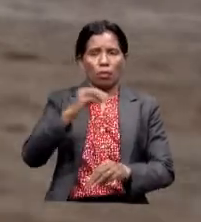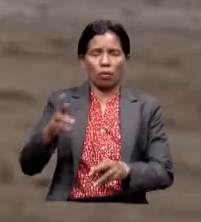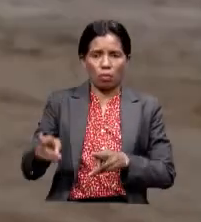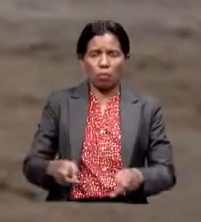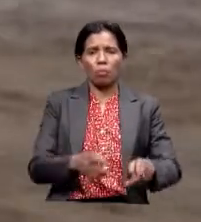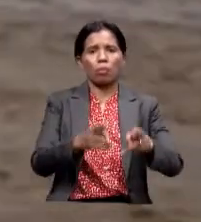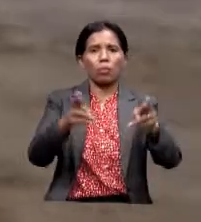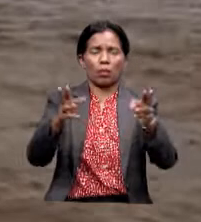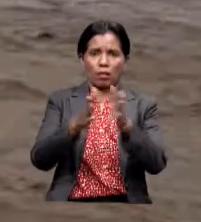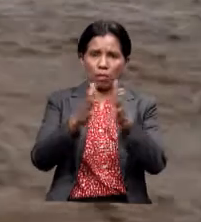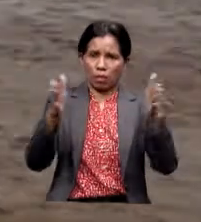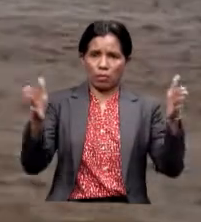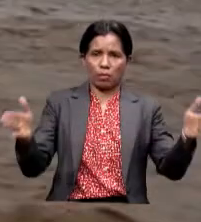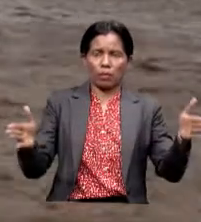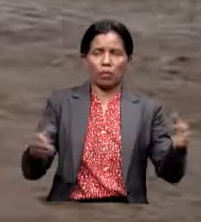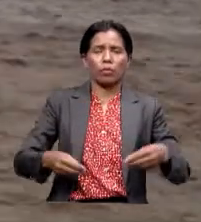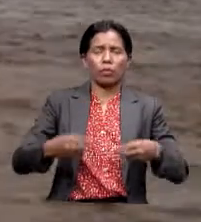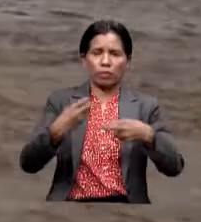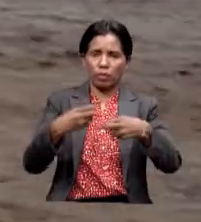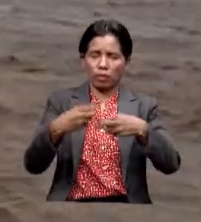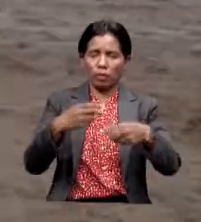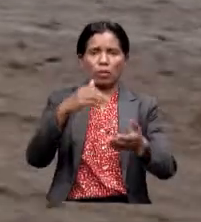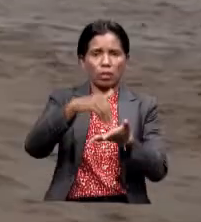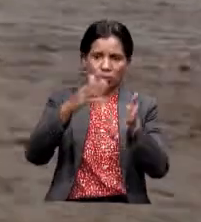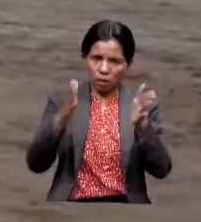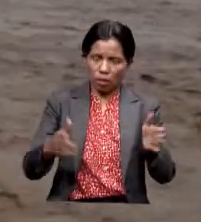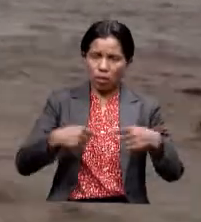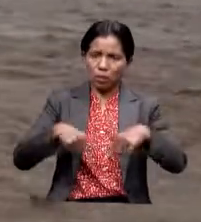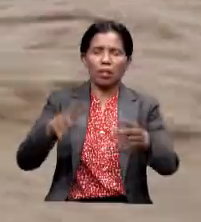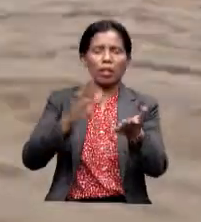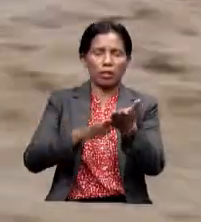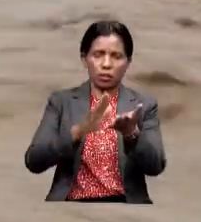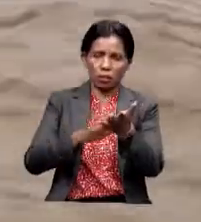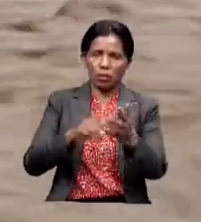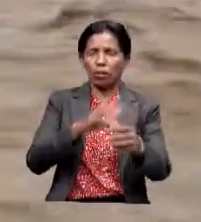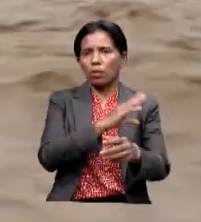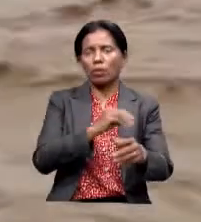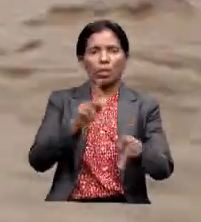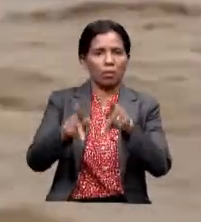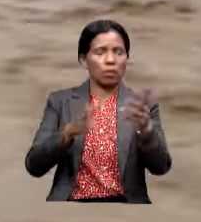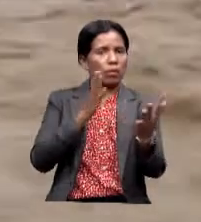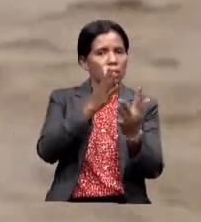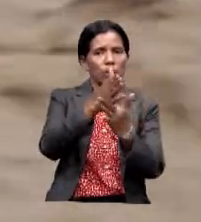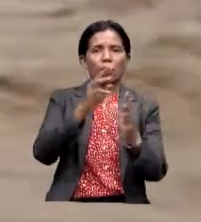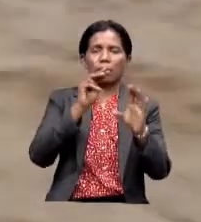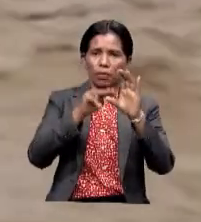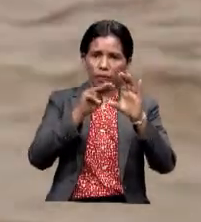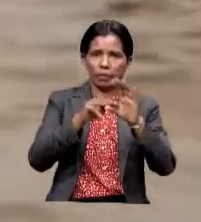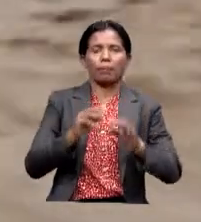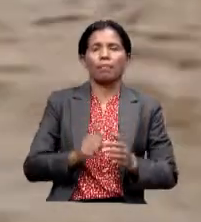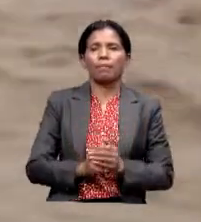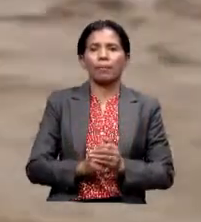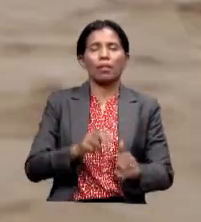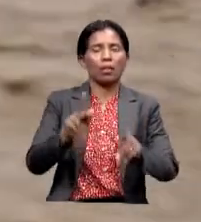manufoni tamba dificulta komendari no esturante sira atu ba escola no acesu ba mercado. Komendari no esturante